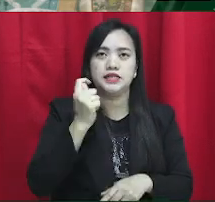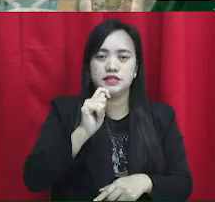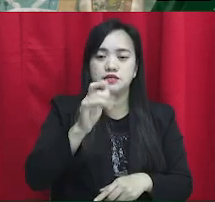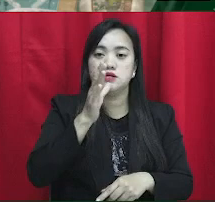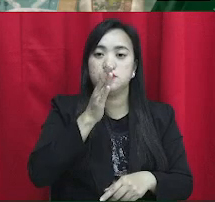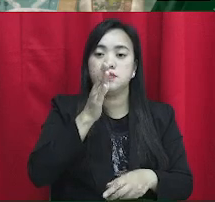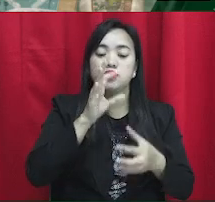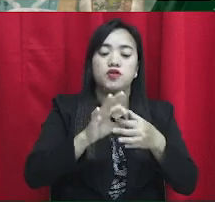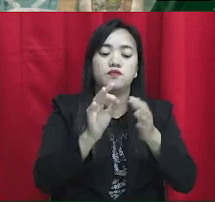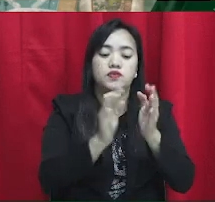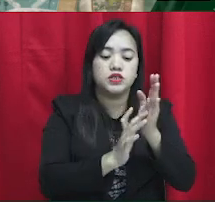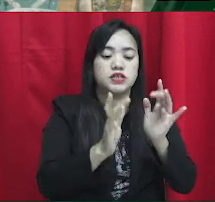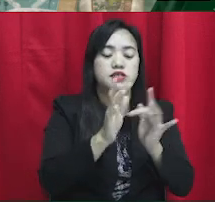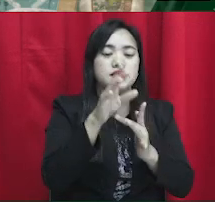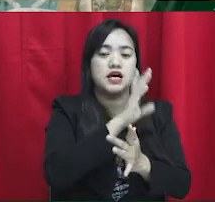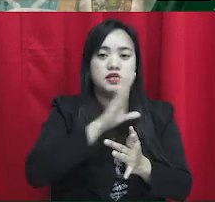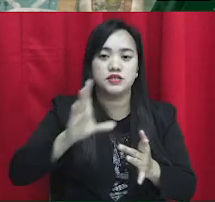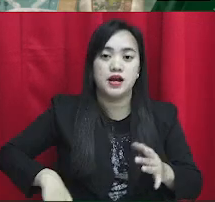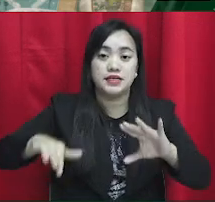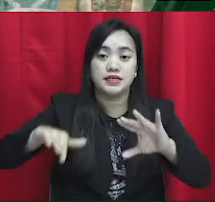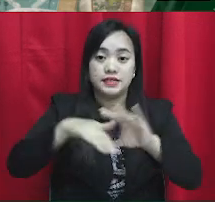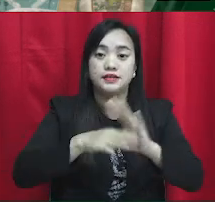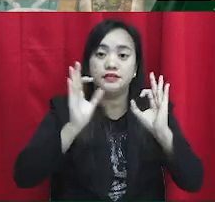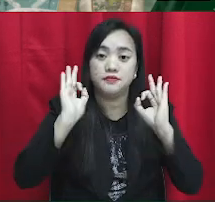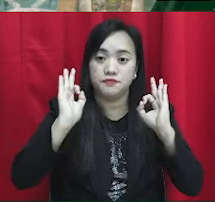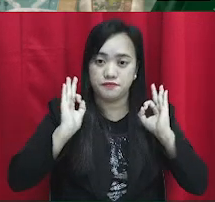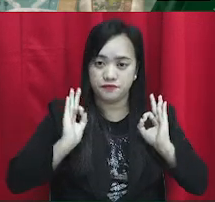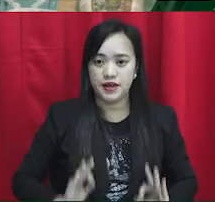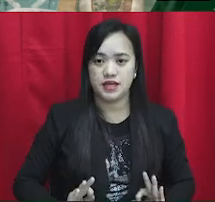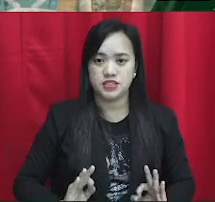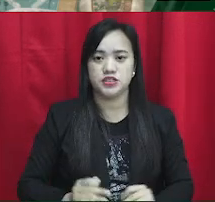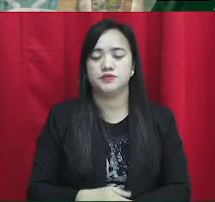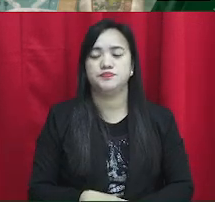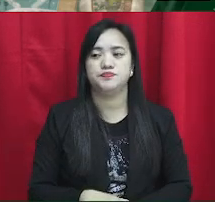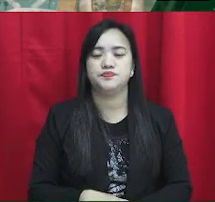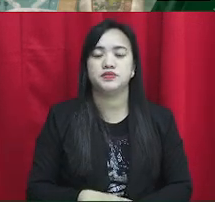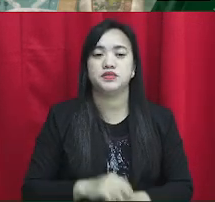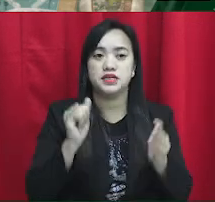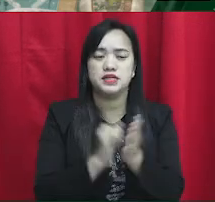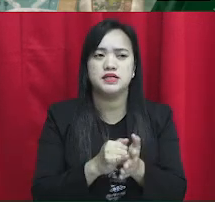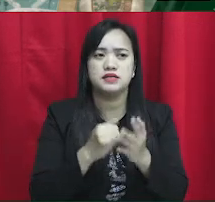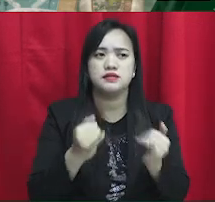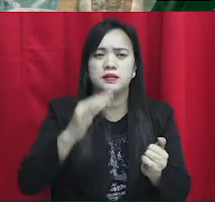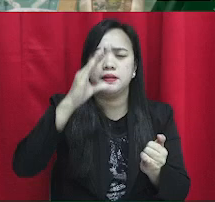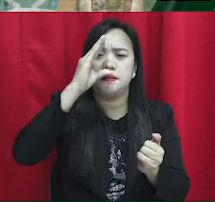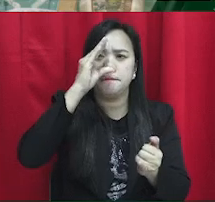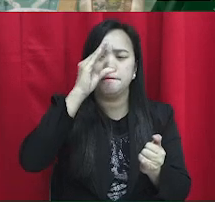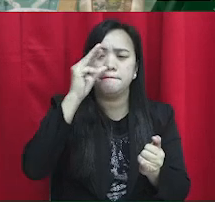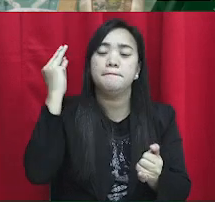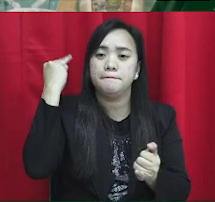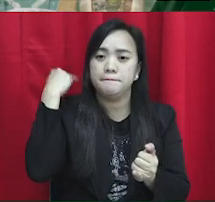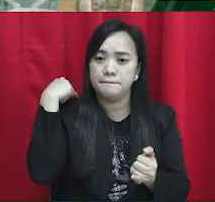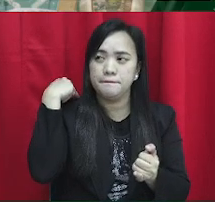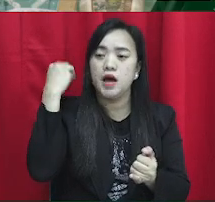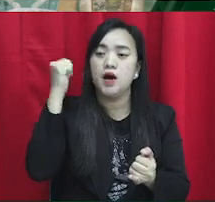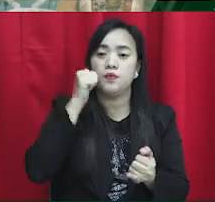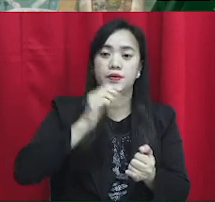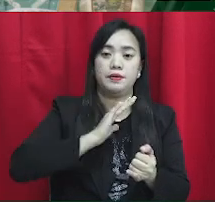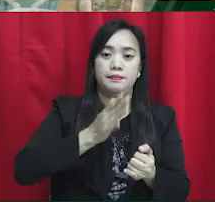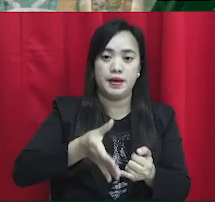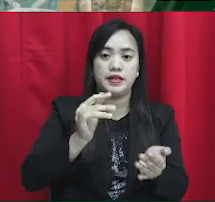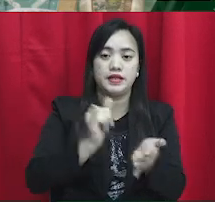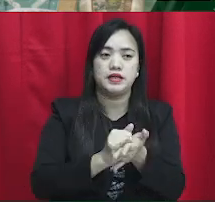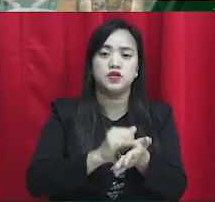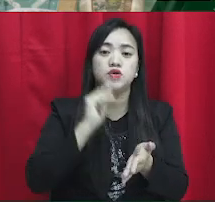na merong ginamit na babae for the Christmas season. Alright? Tanda po natin yan, mga kapatid. Ito, maganda po